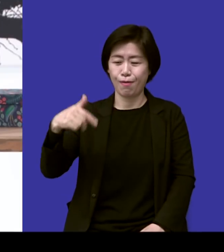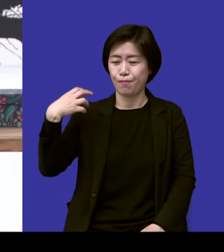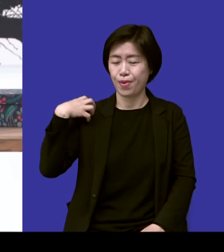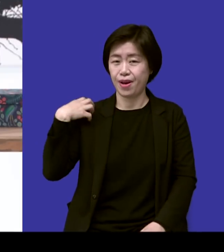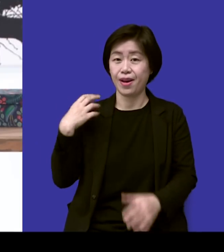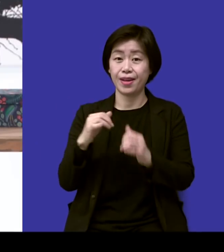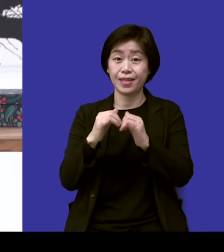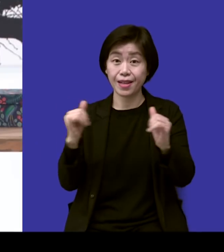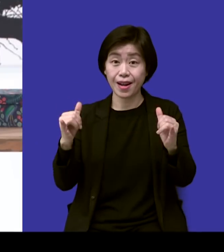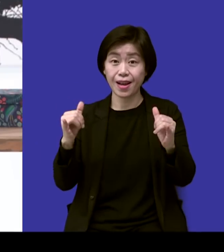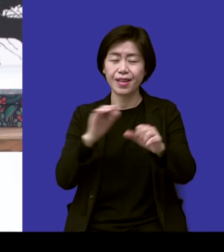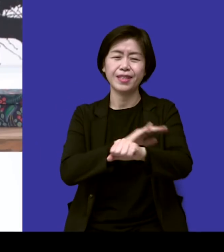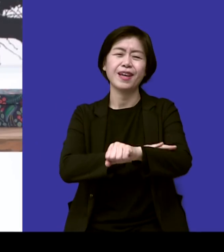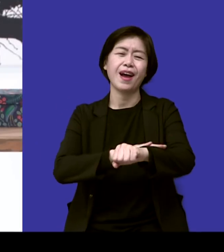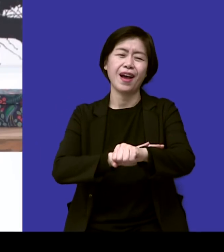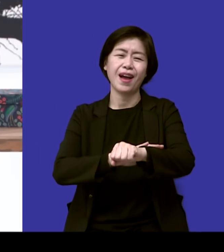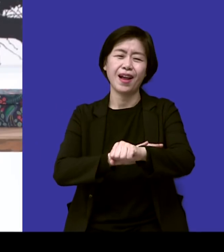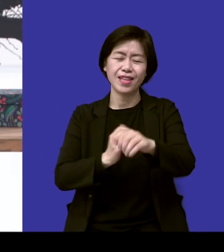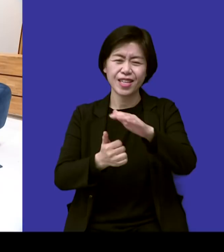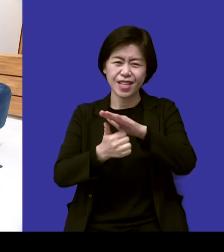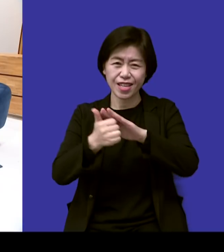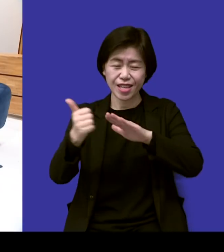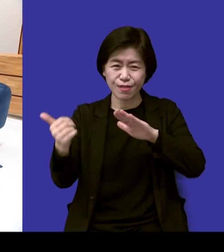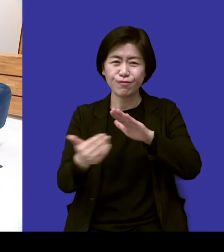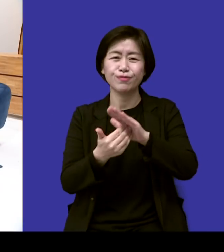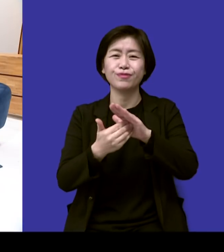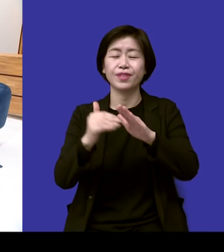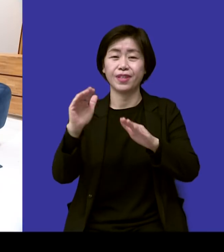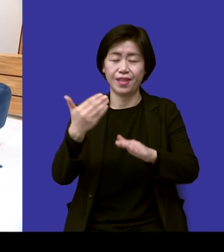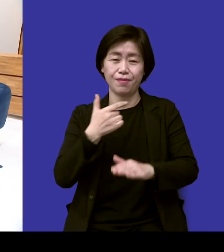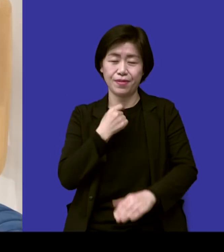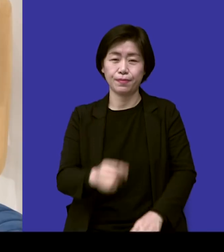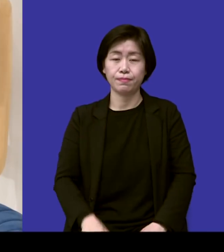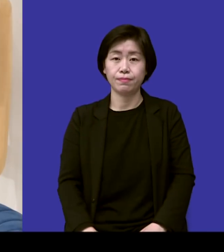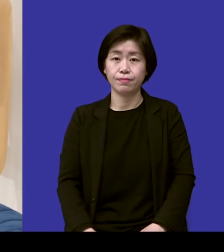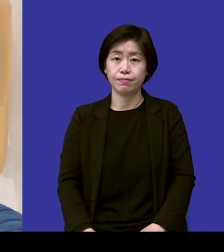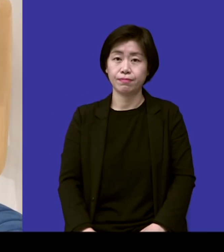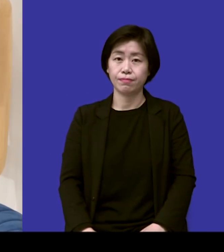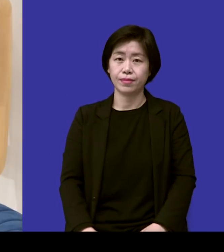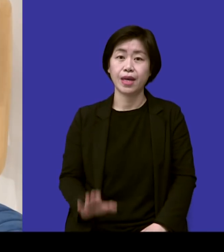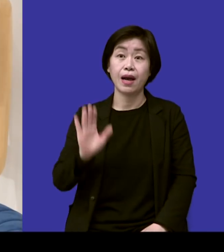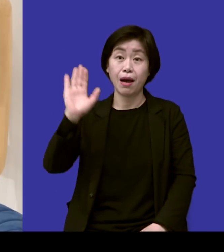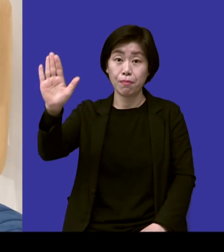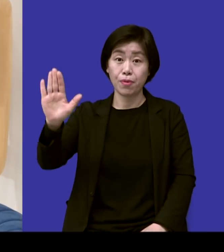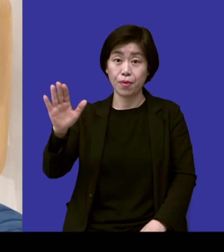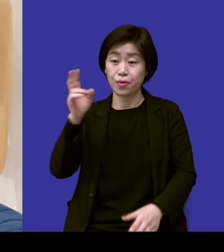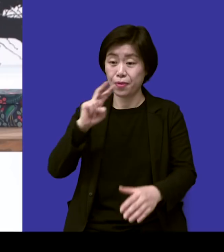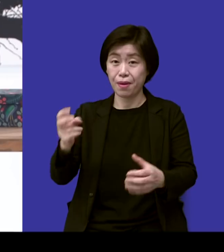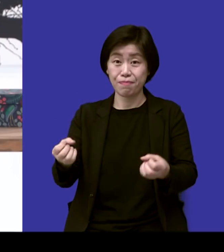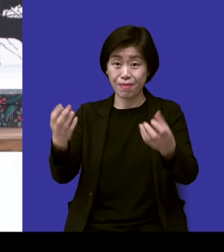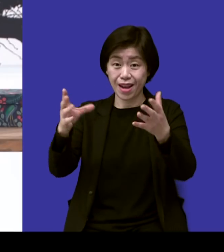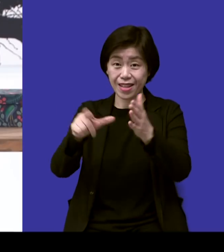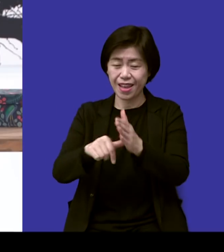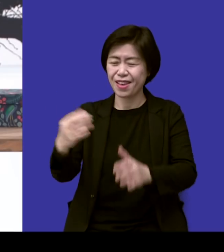다방면으로 열리기를 같이 기도하면서 아멘. 네. 지낼 것 같아요. 지은 자매가 단원으로 있을